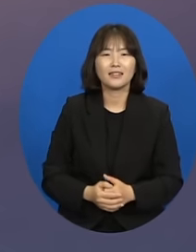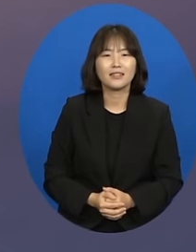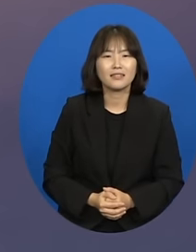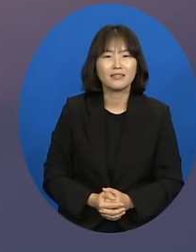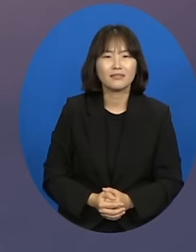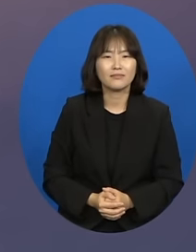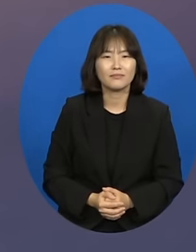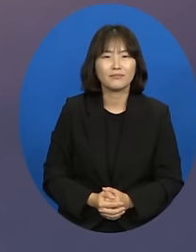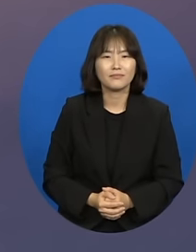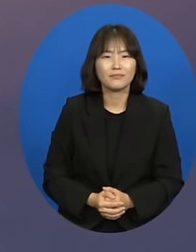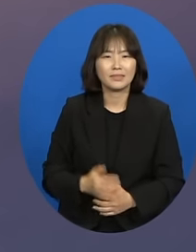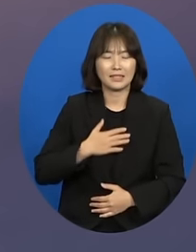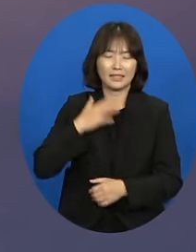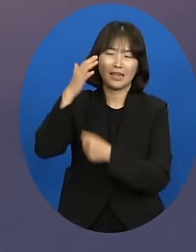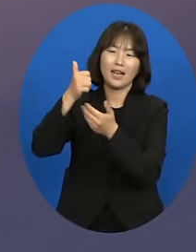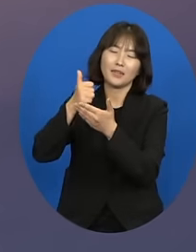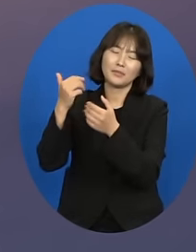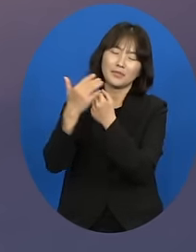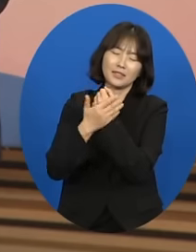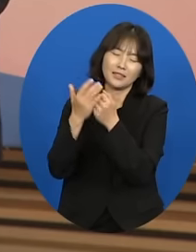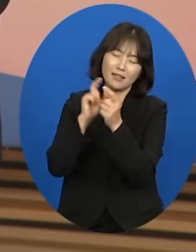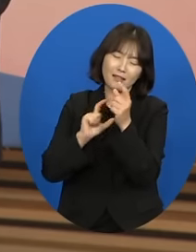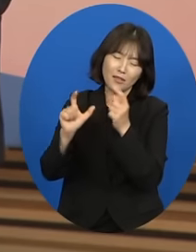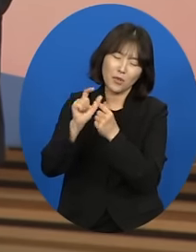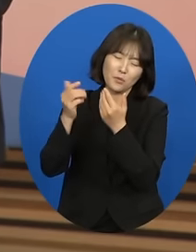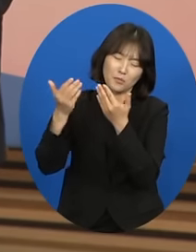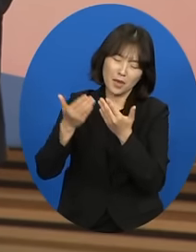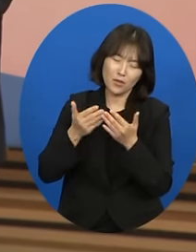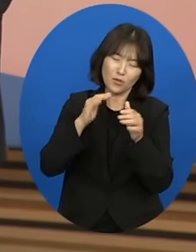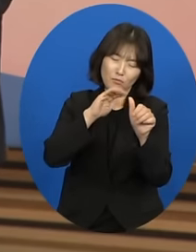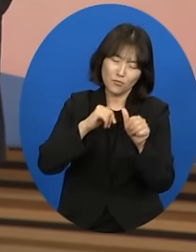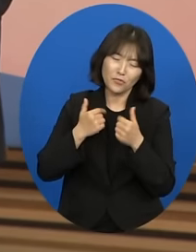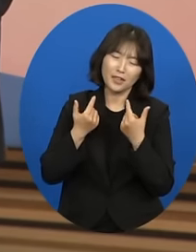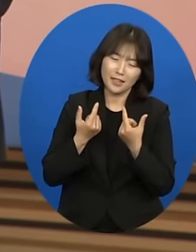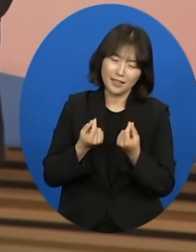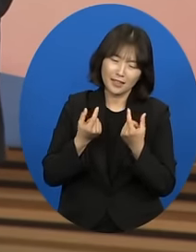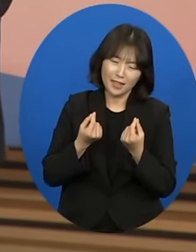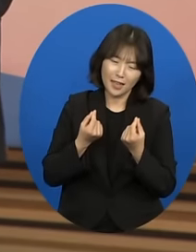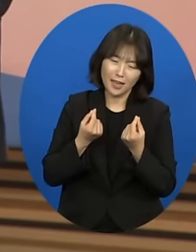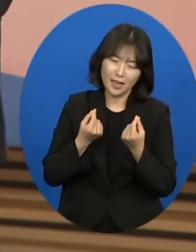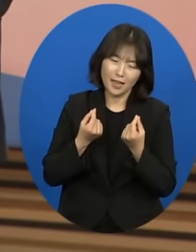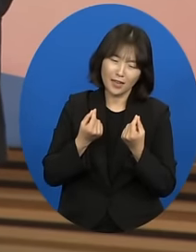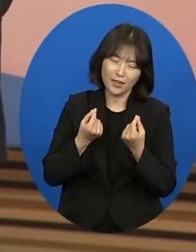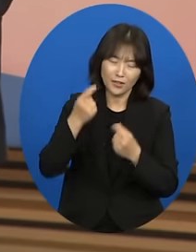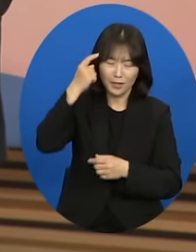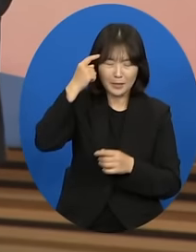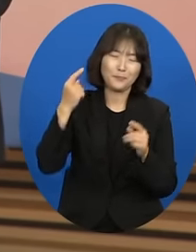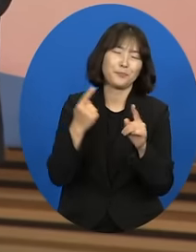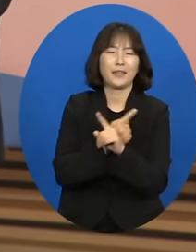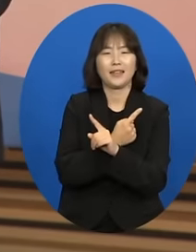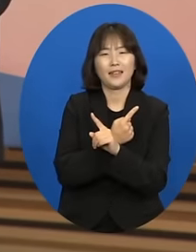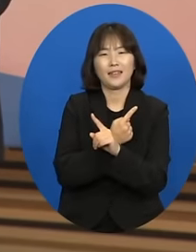제가 하나님 은혜를 더 받으라고 불러주신 것 같다라는 생각을 하게 됐습니다.